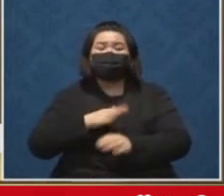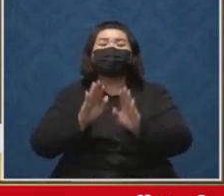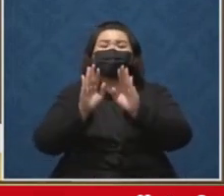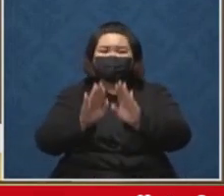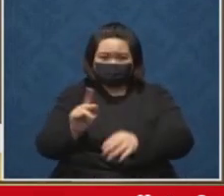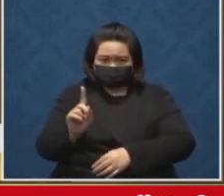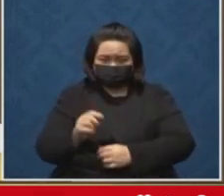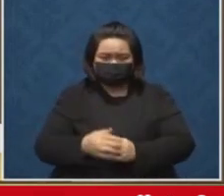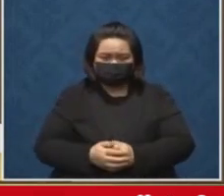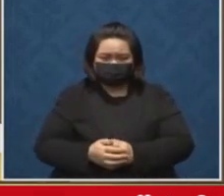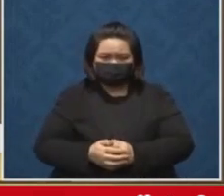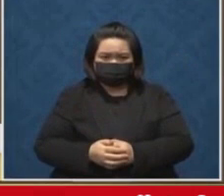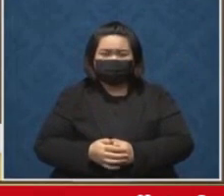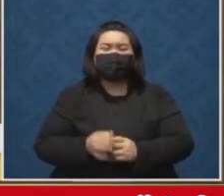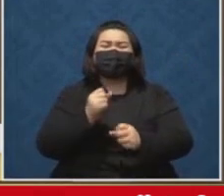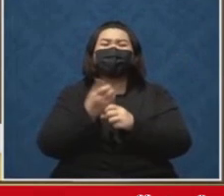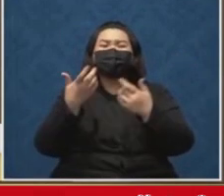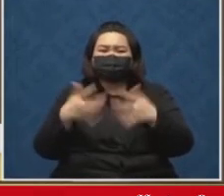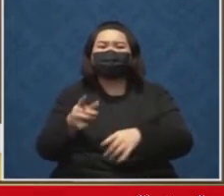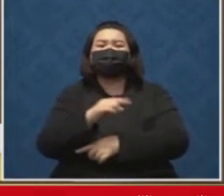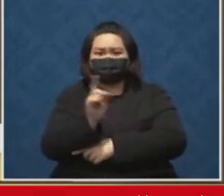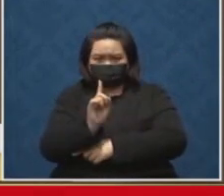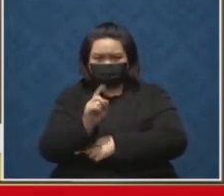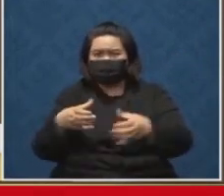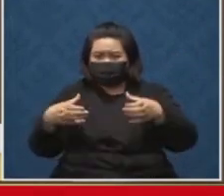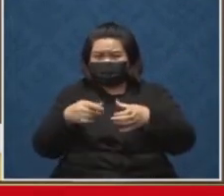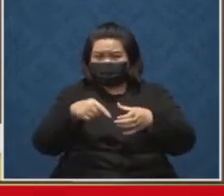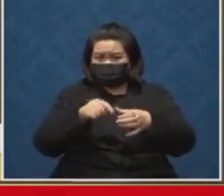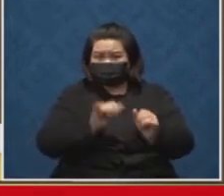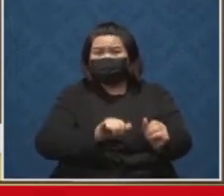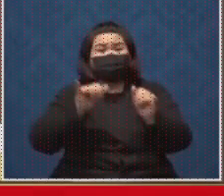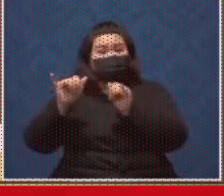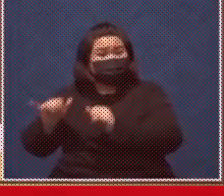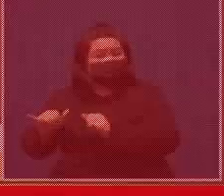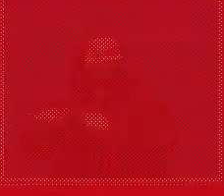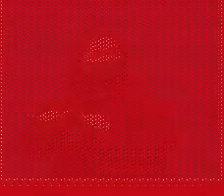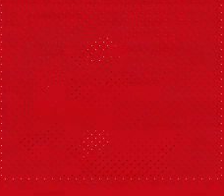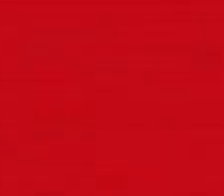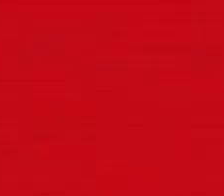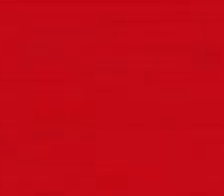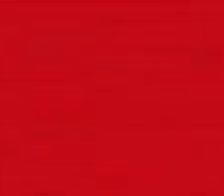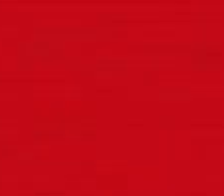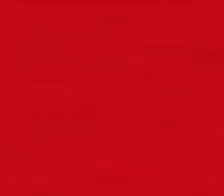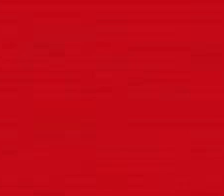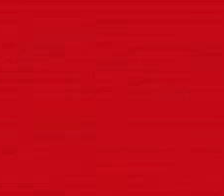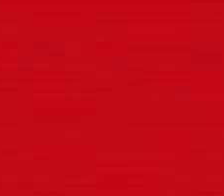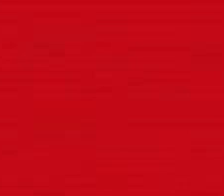ล้วเมื่อไหร่จะอยู่ได้หรือคนกลุ่มนี้ต้องกลับเข้าป่าเป็นคอมมิวนิสต์ครับขอบคุณมากท่านประธาน ครับ